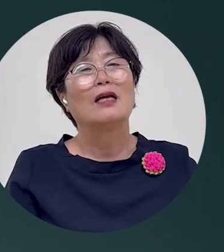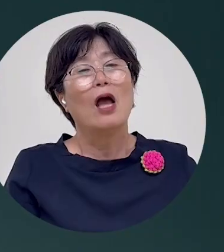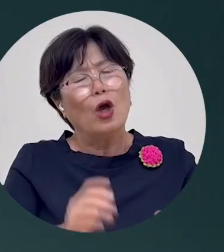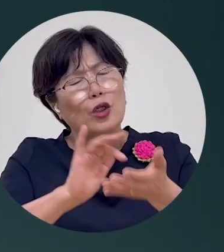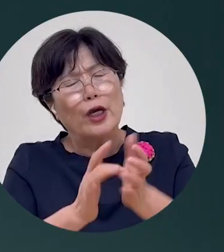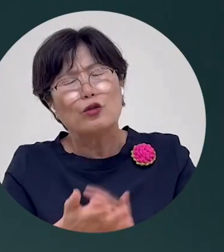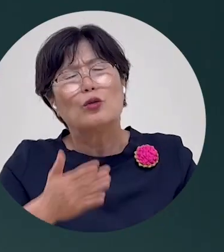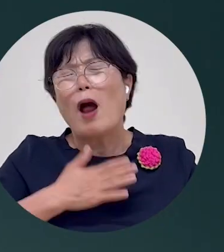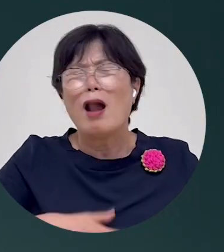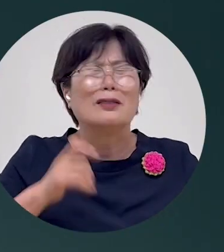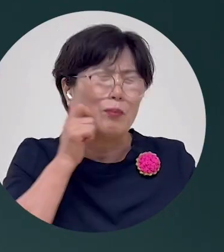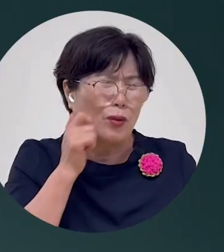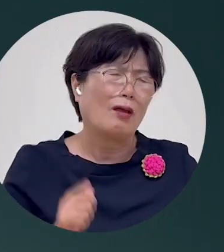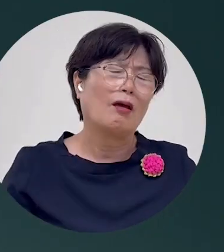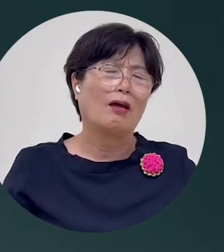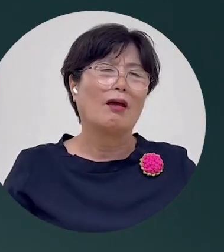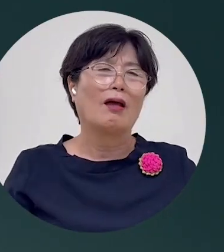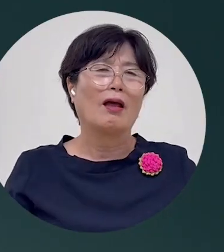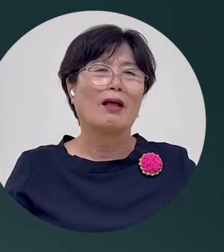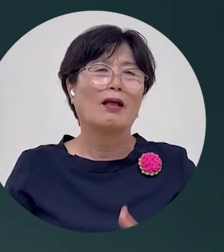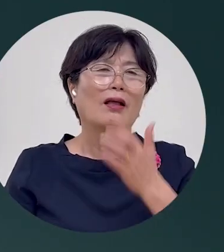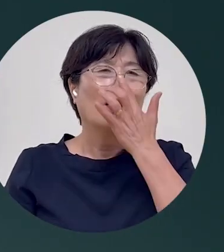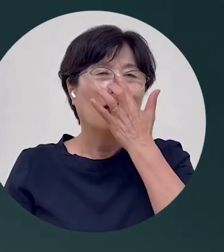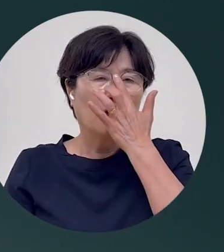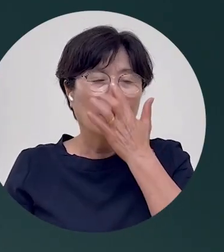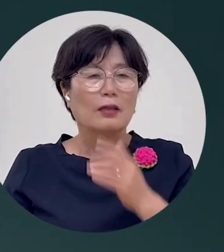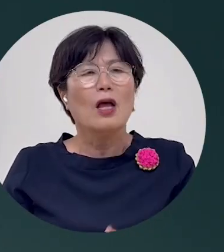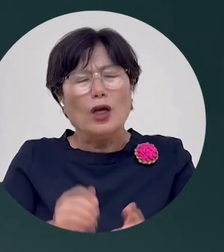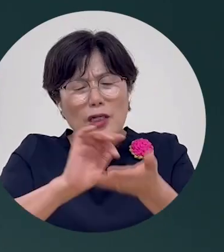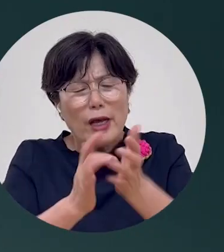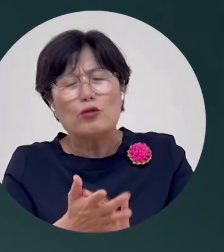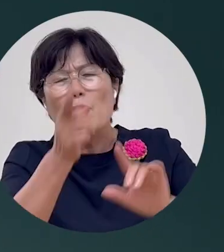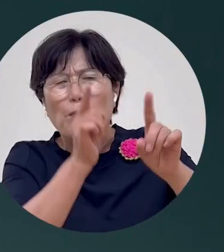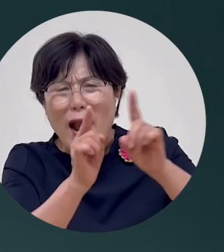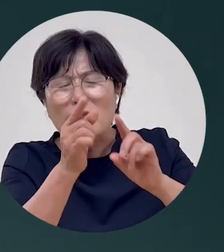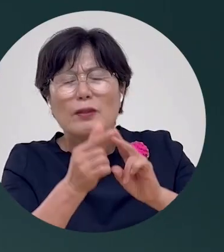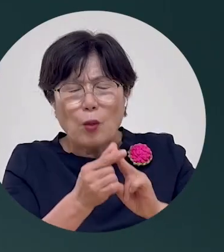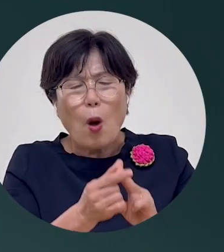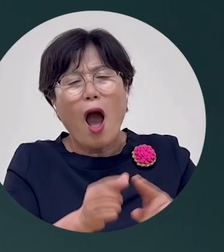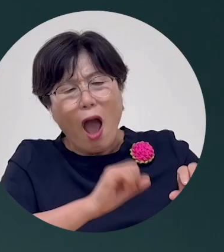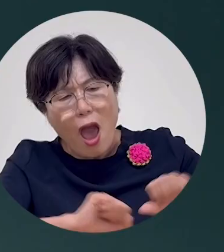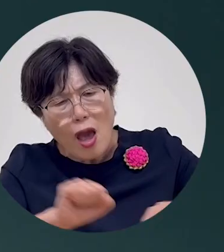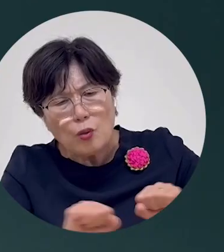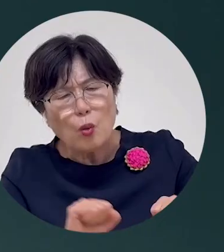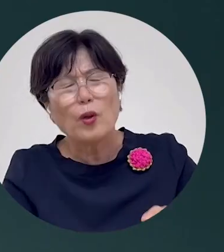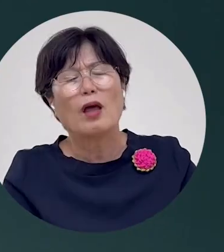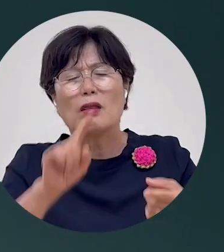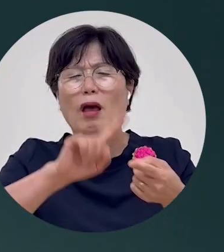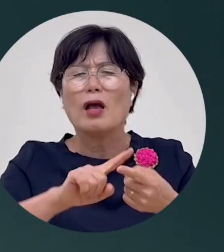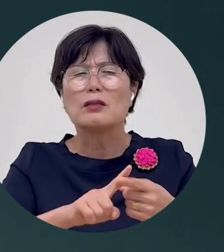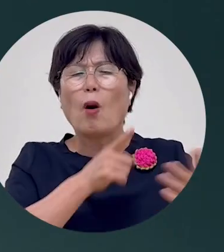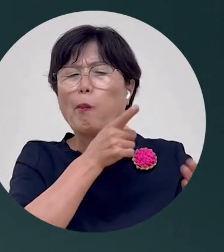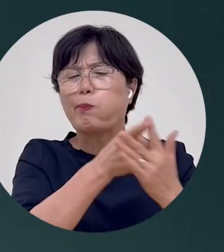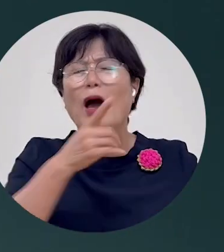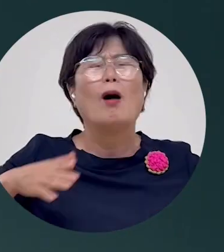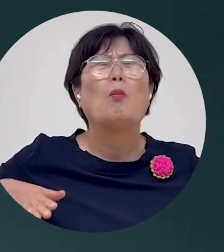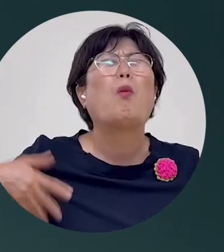알지 못했습니다. 여러분 예수님의 말씀과 행동도 어떤 의미인지를 알지